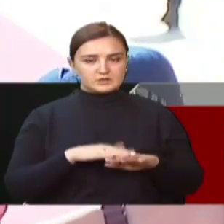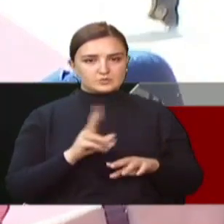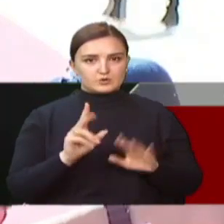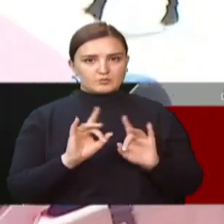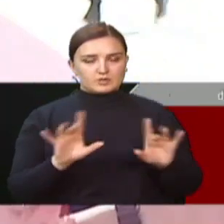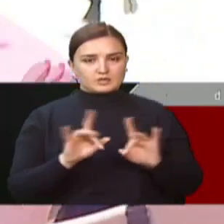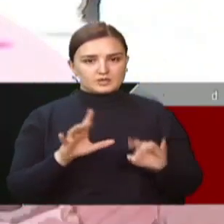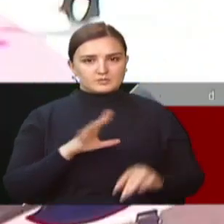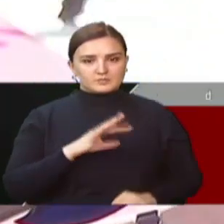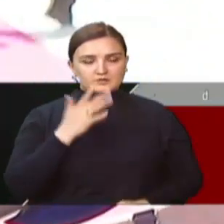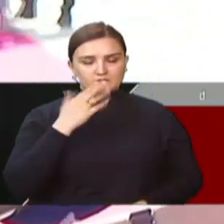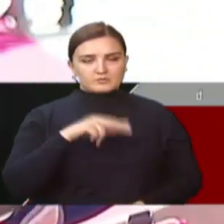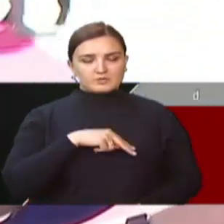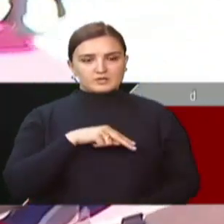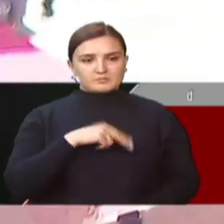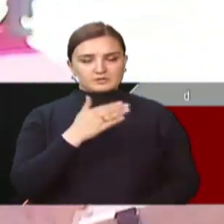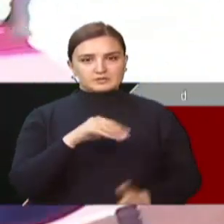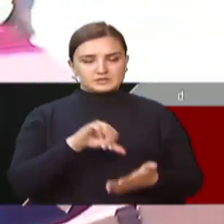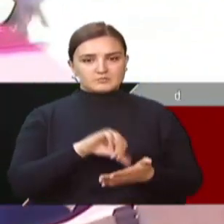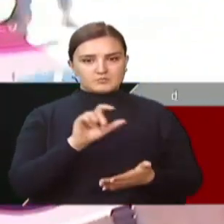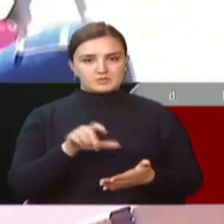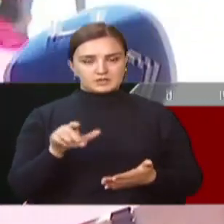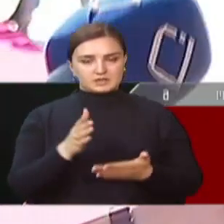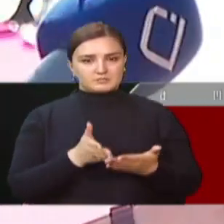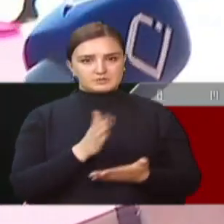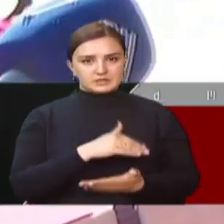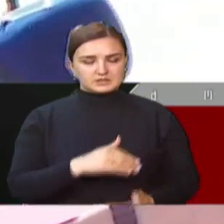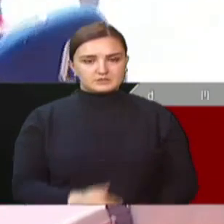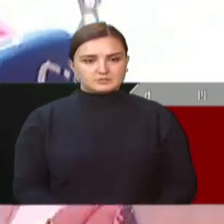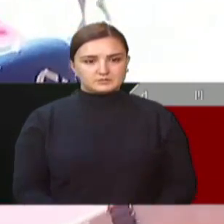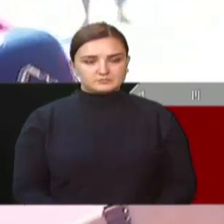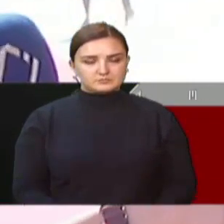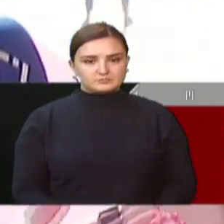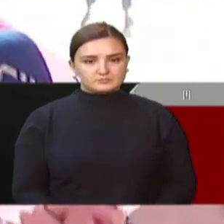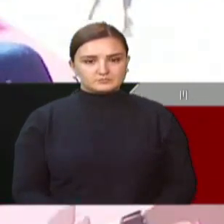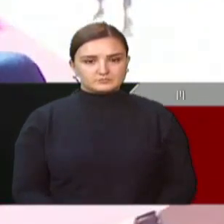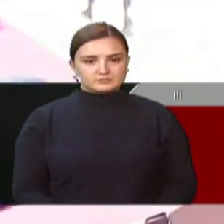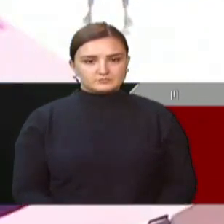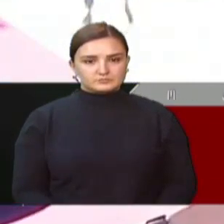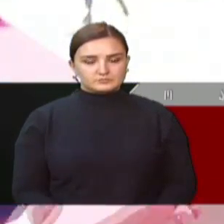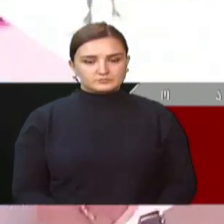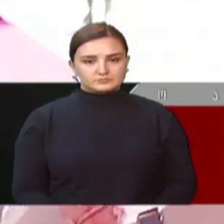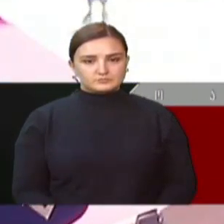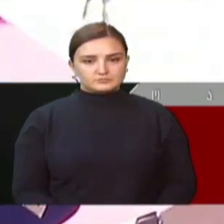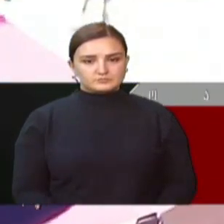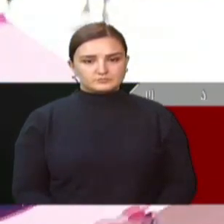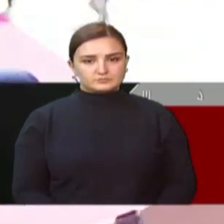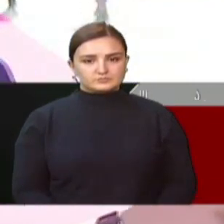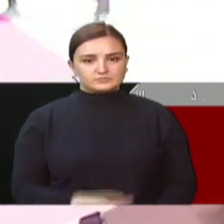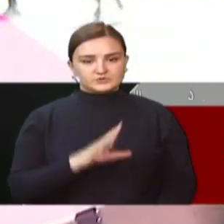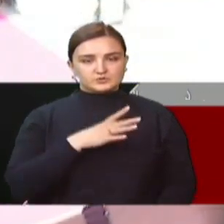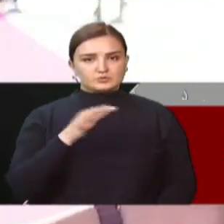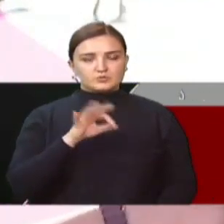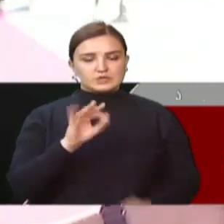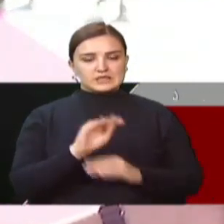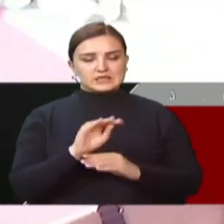კომენტარები გააკეთეს ევროპარლამენტის წარმომადგენლების ნაწილმა იყო ასევე კრიტიკა 600 კილომეტრიან ეპიზოდზე